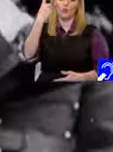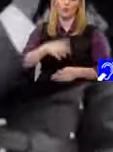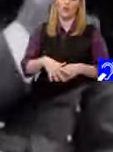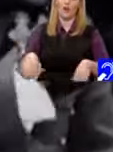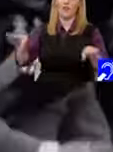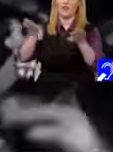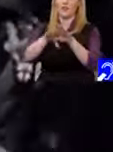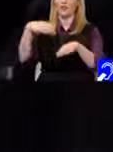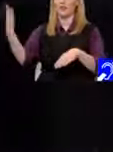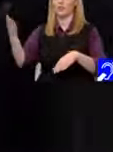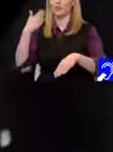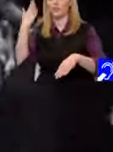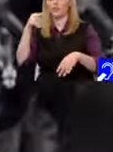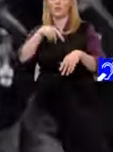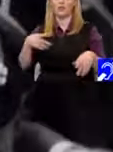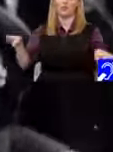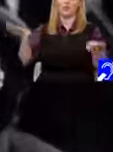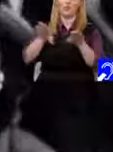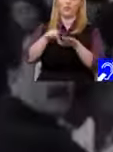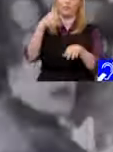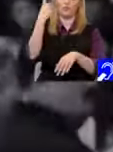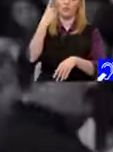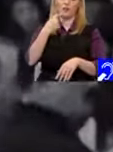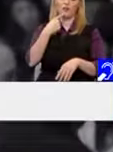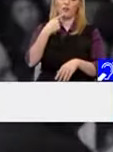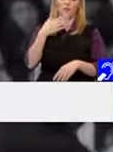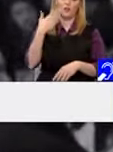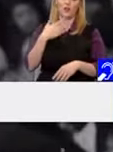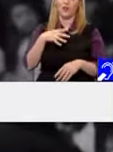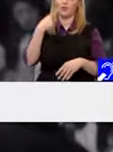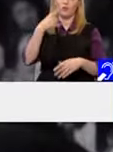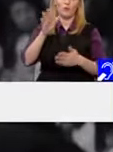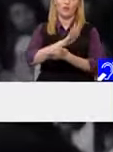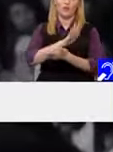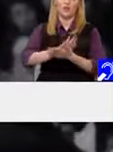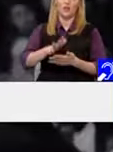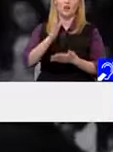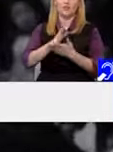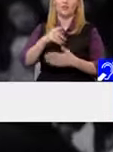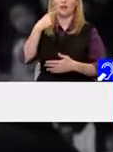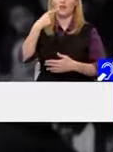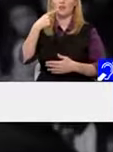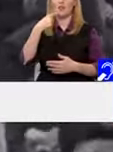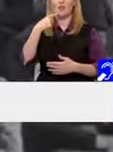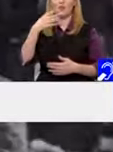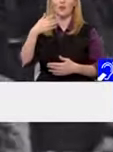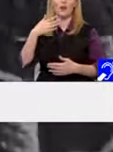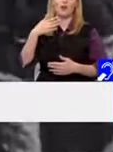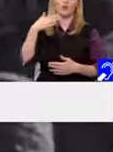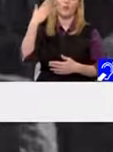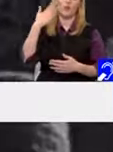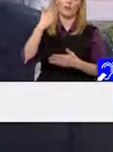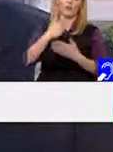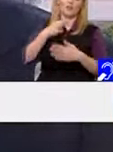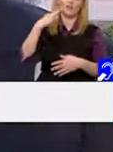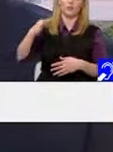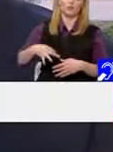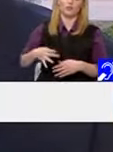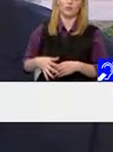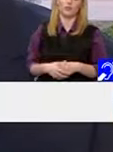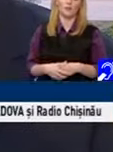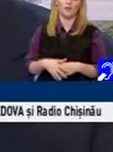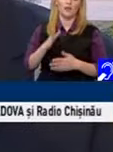Prut. Aceasta să se știe din capul locului, ca să nu mai vorbim degeaba. Unii zic că limba românească e franțuzită. Asta nu e adevărat.